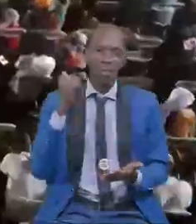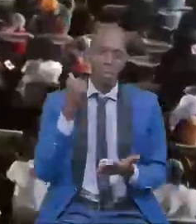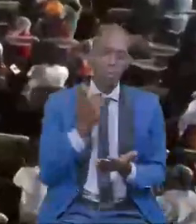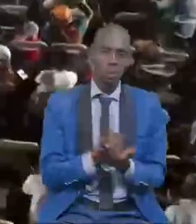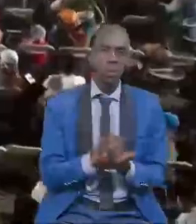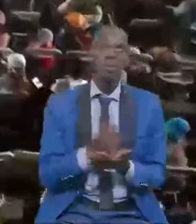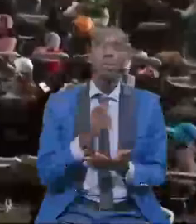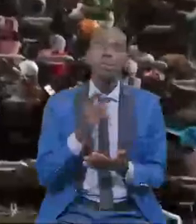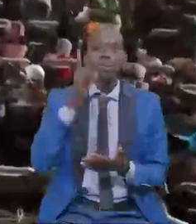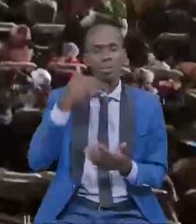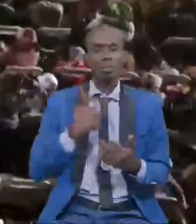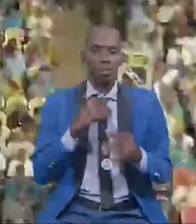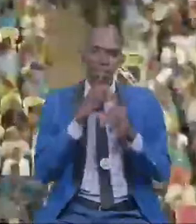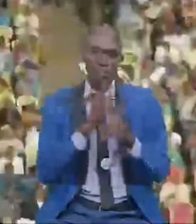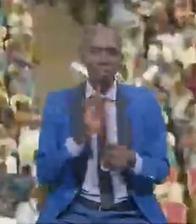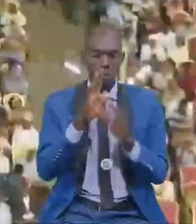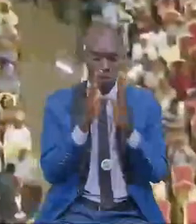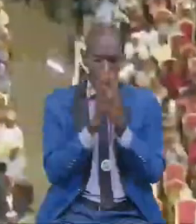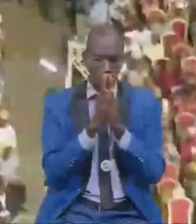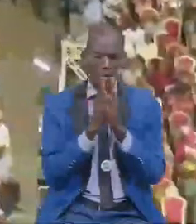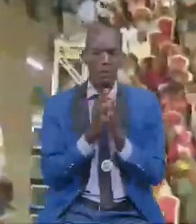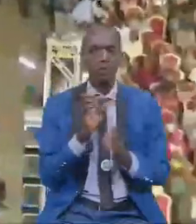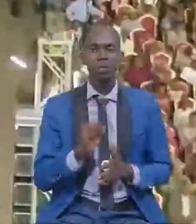Amen, amen. Dieu a exaucé ta prière.